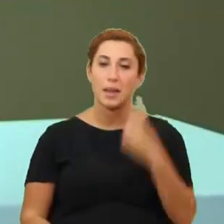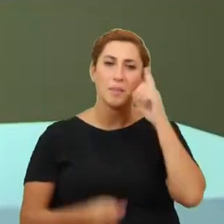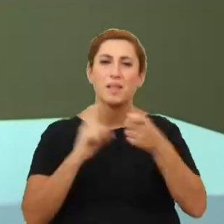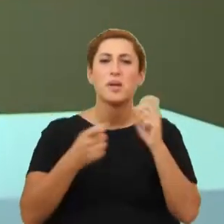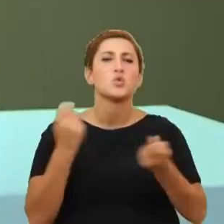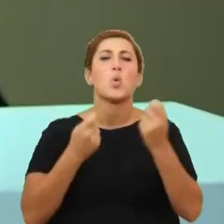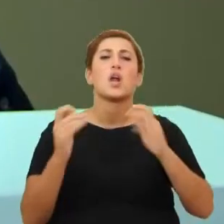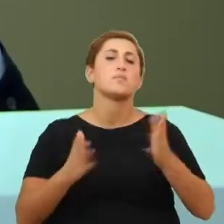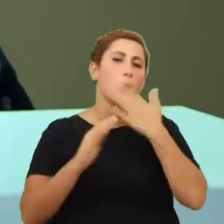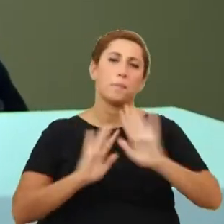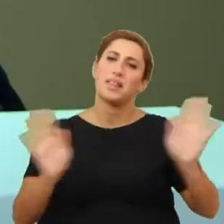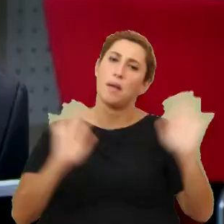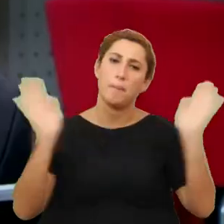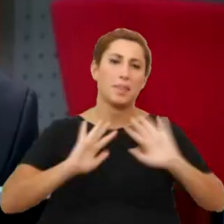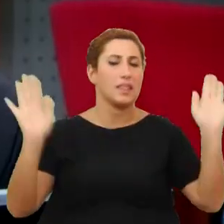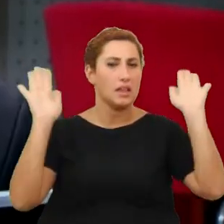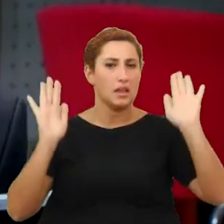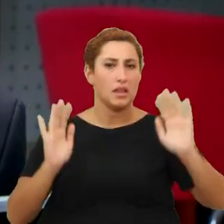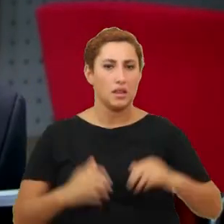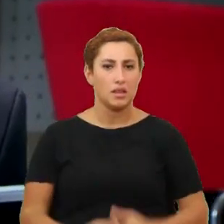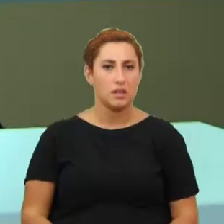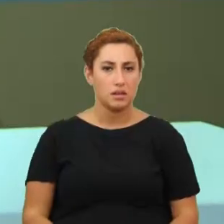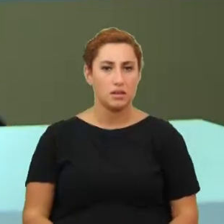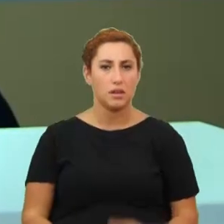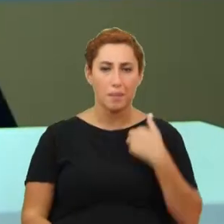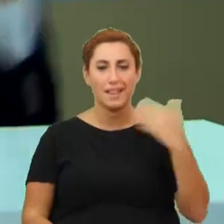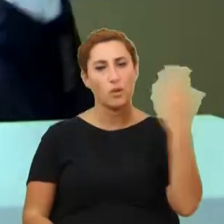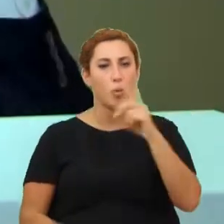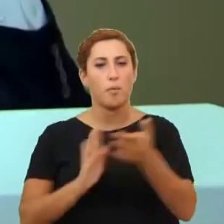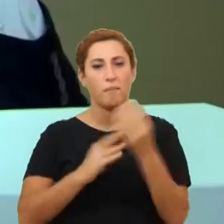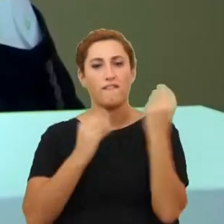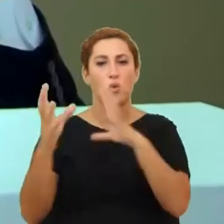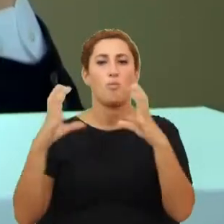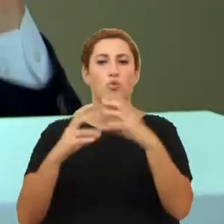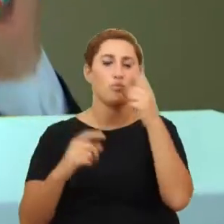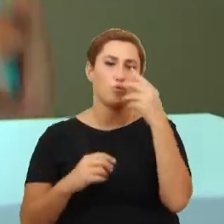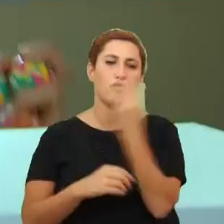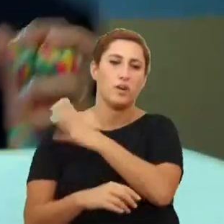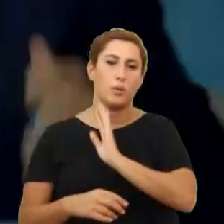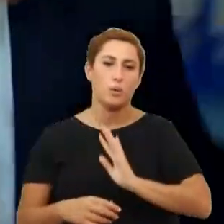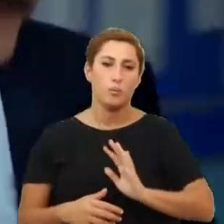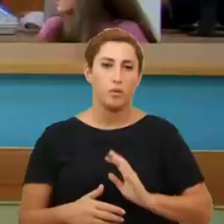Bilmeceyle milmeceyle uğraşmak yok, bitti tamam, bitti. Ben de gidiyorum götürüyorum bu topları müdür beye.